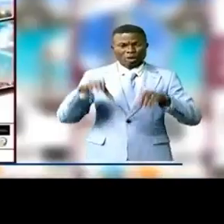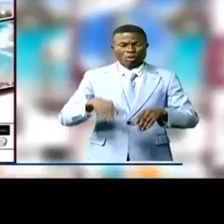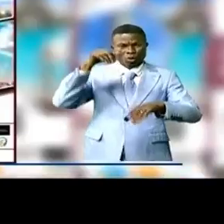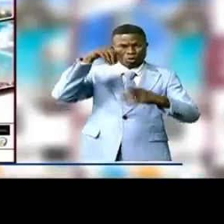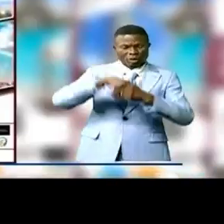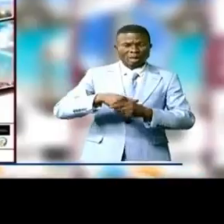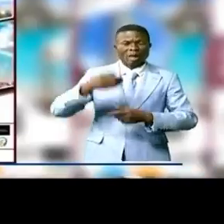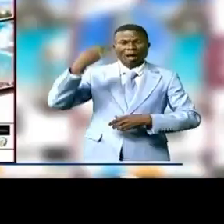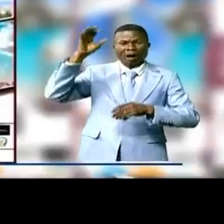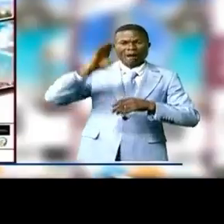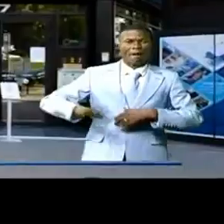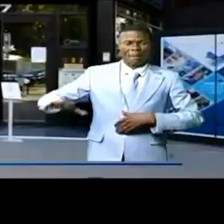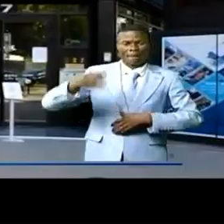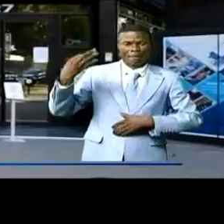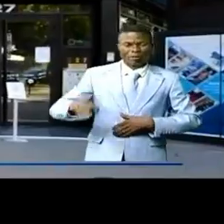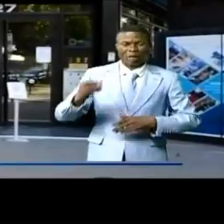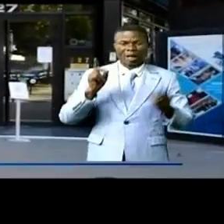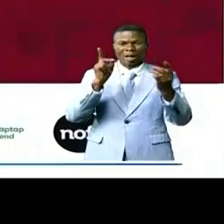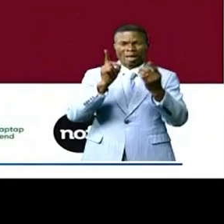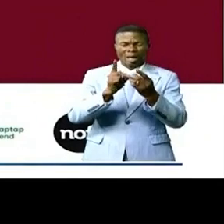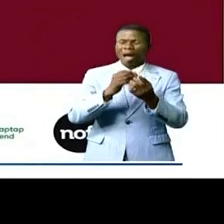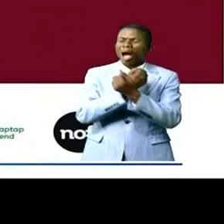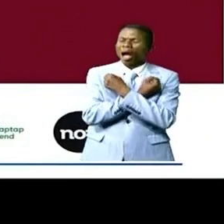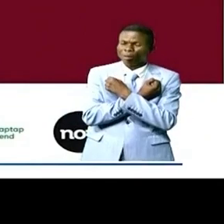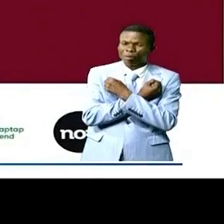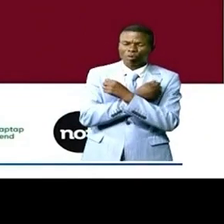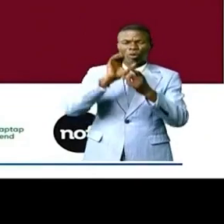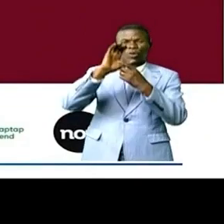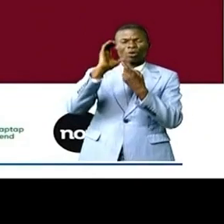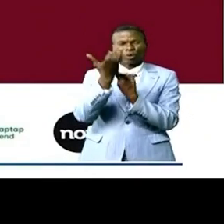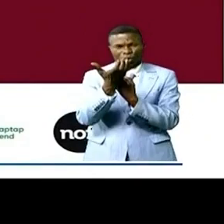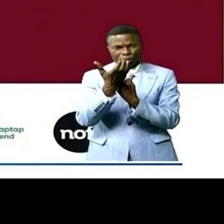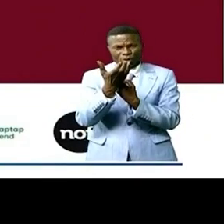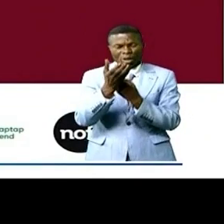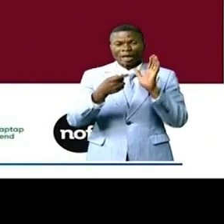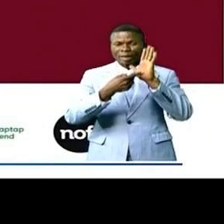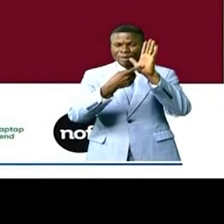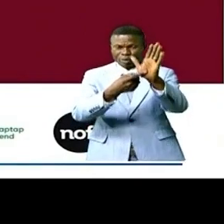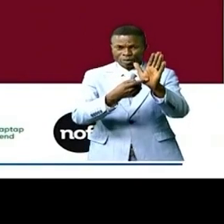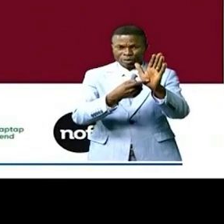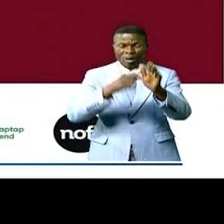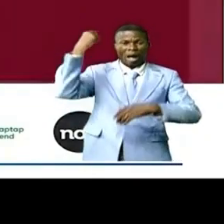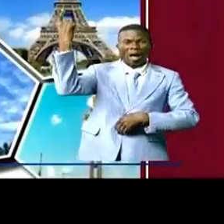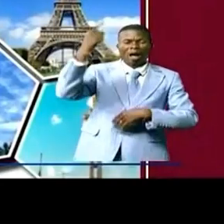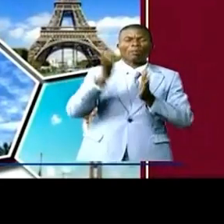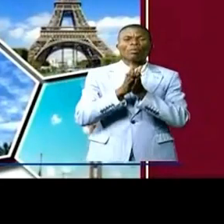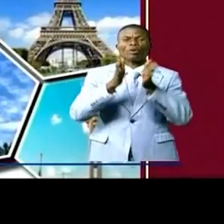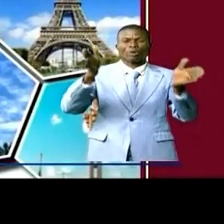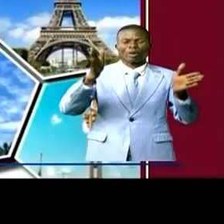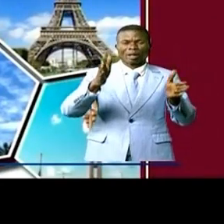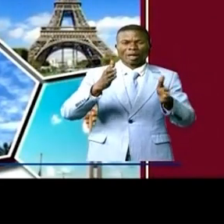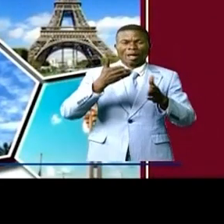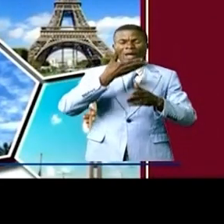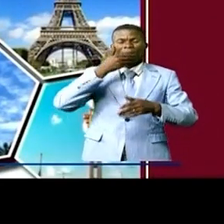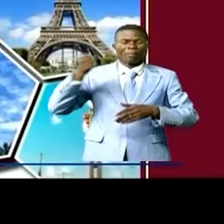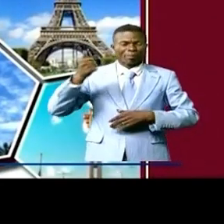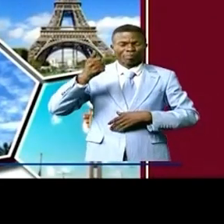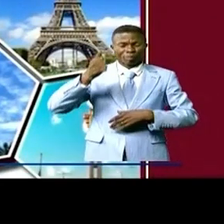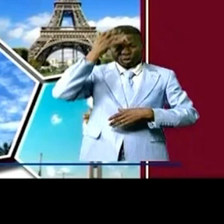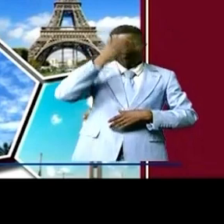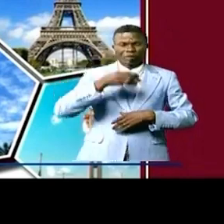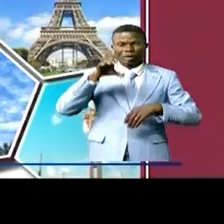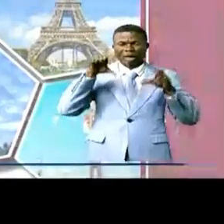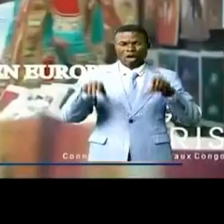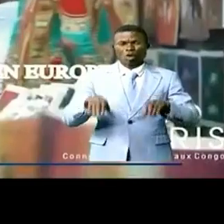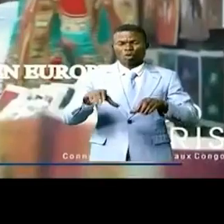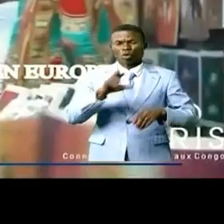aussi est rendez vous des amoureux de la culture qui révèle au monde entier le meilleur visage du congo démocratique